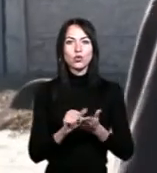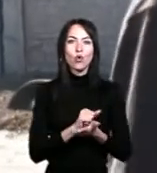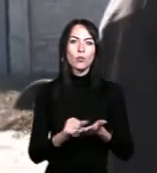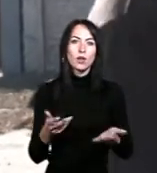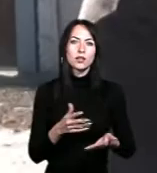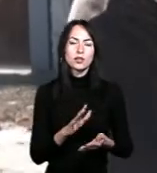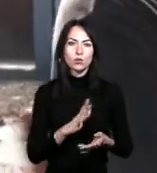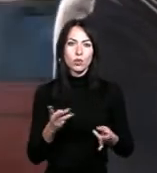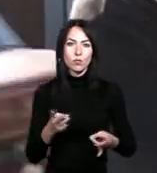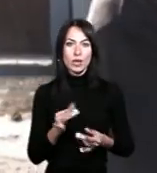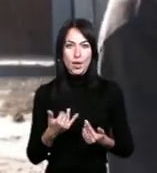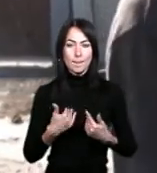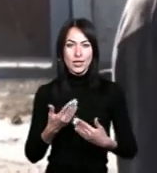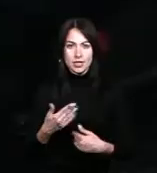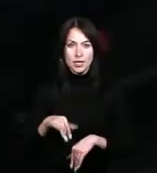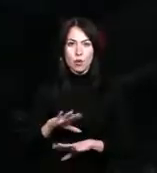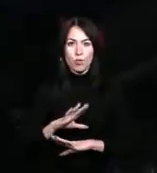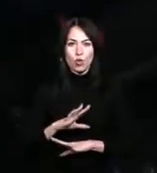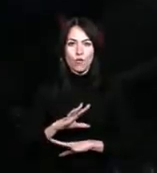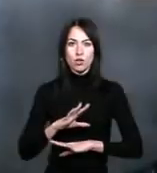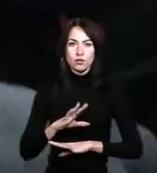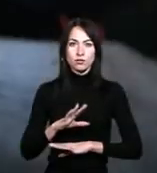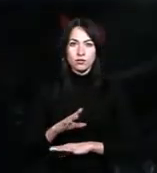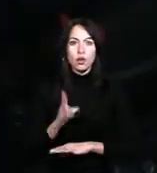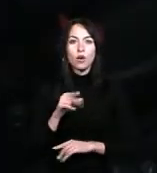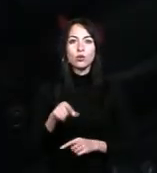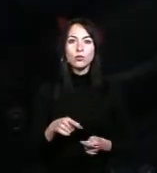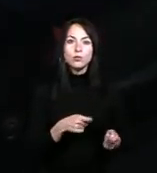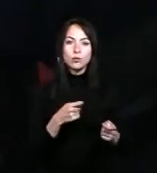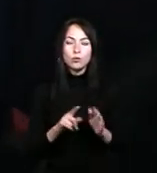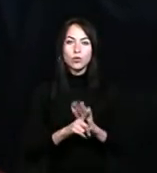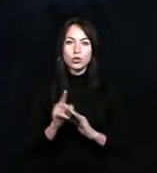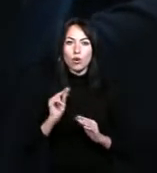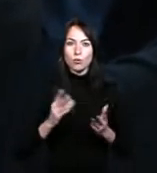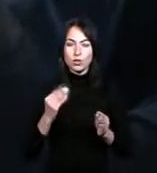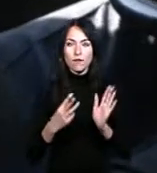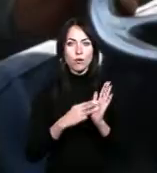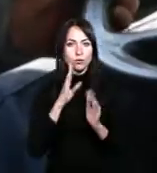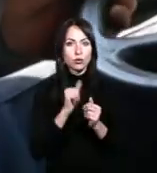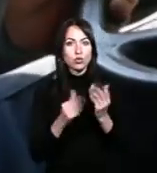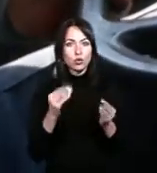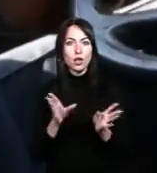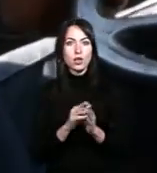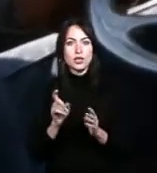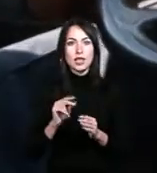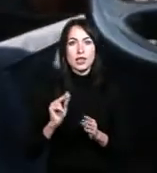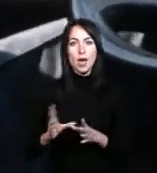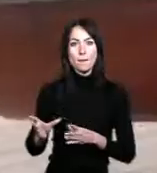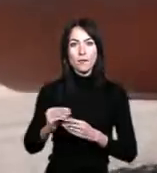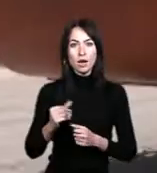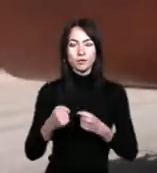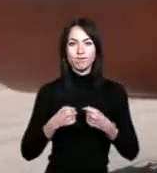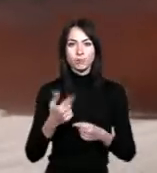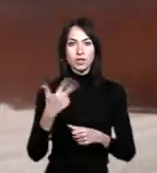були потрібні і мені запропонували. Робочий день починається о 8-й ранку. Щодня разом із напарником Борисом проїжджає 30